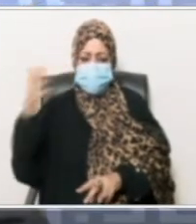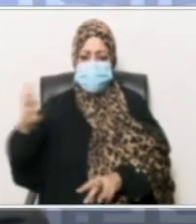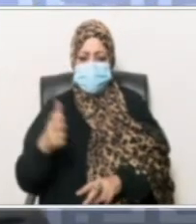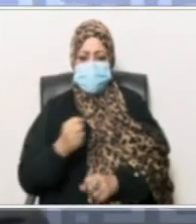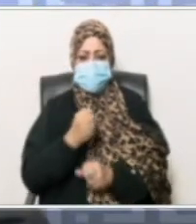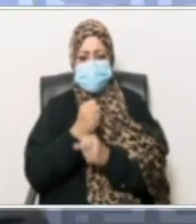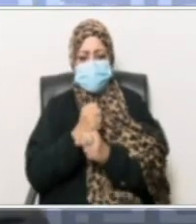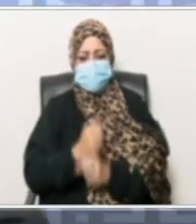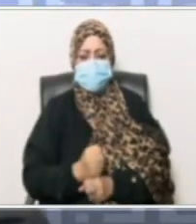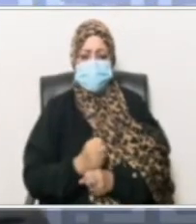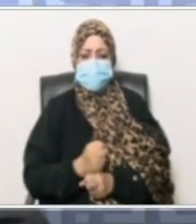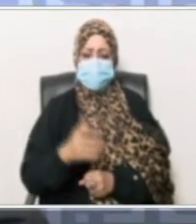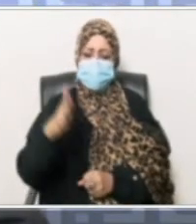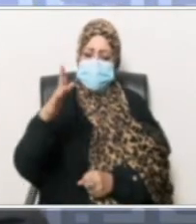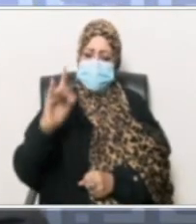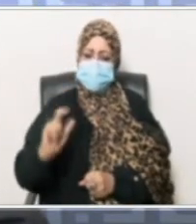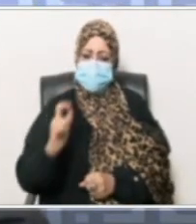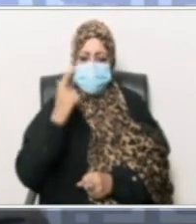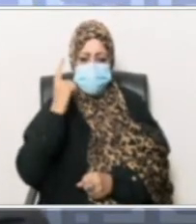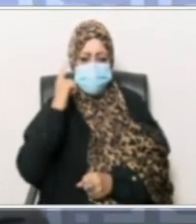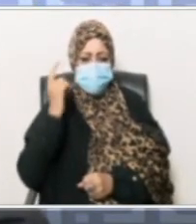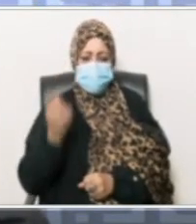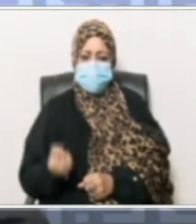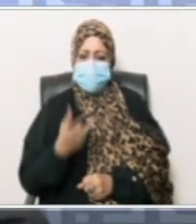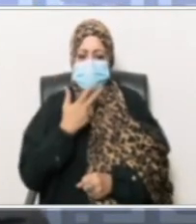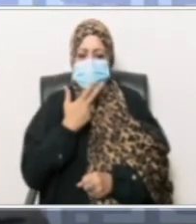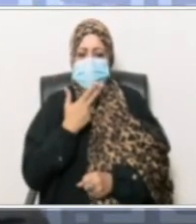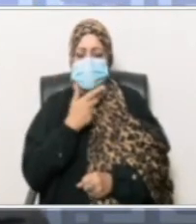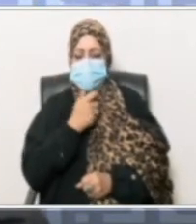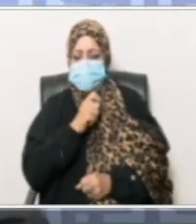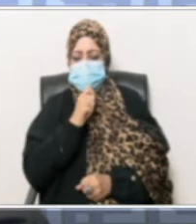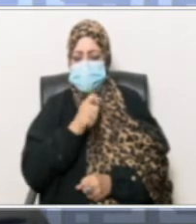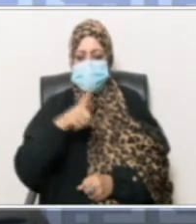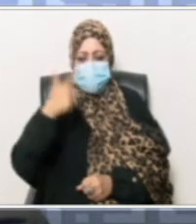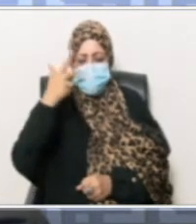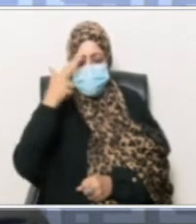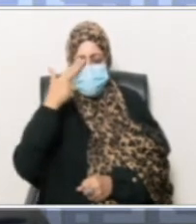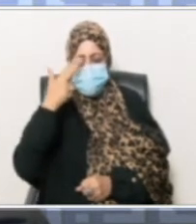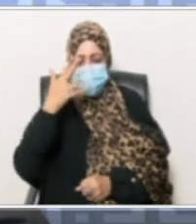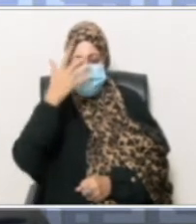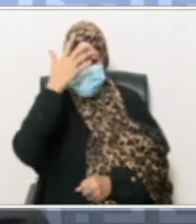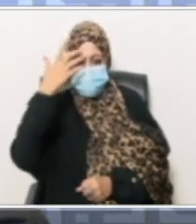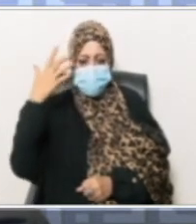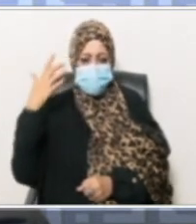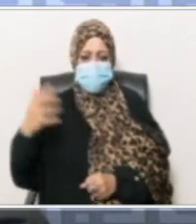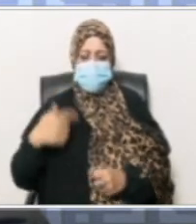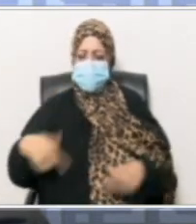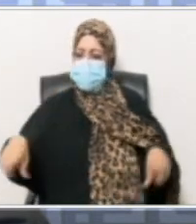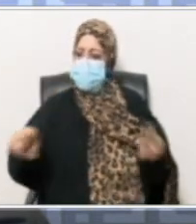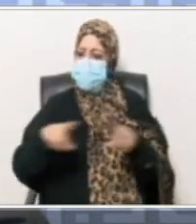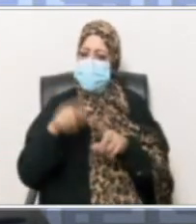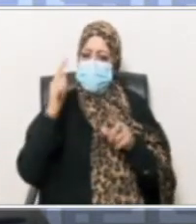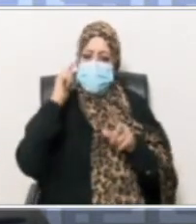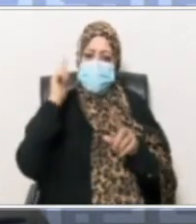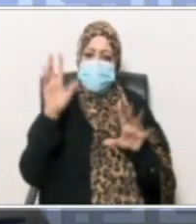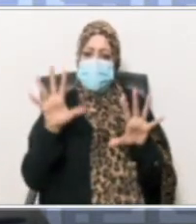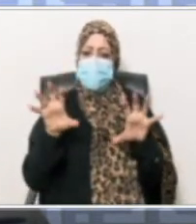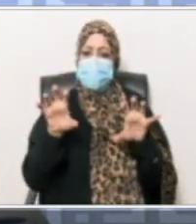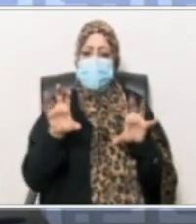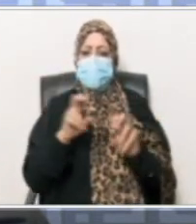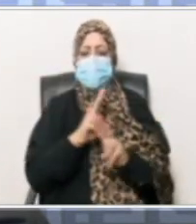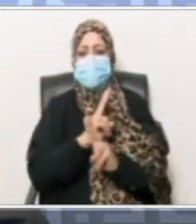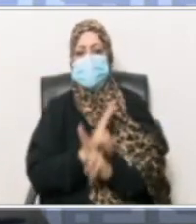الله في المحافل العلمية يصغى إليه جبال من العلم، كبار